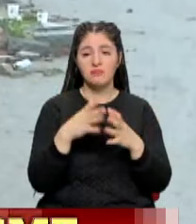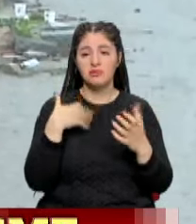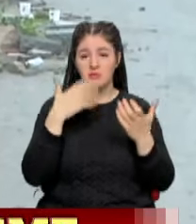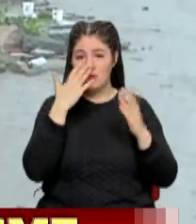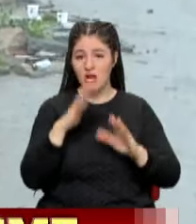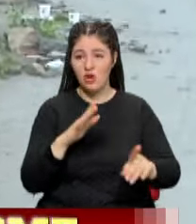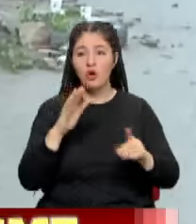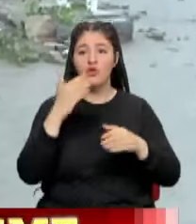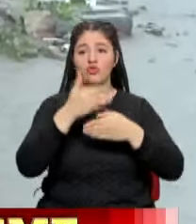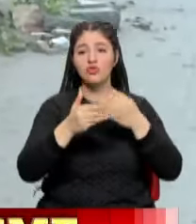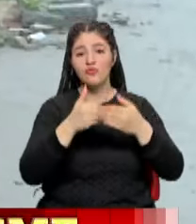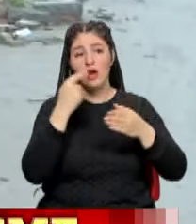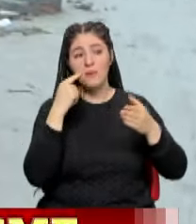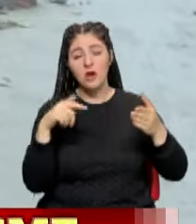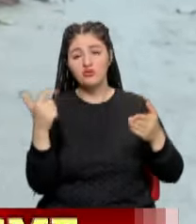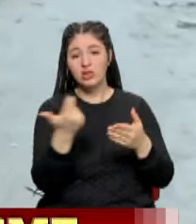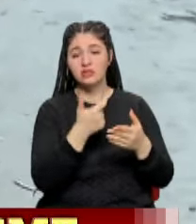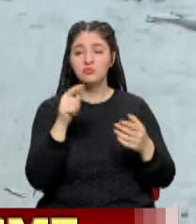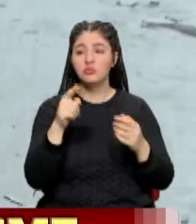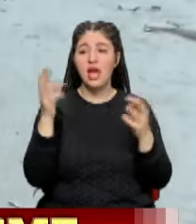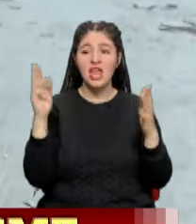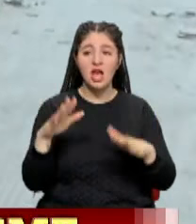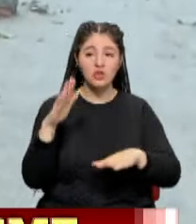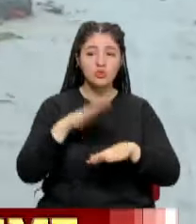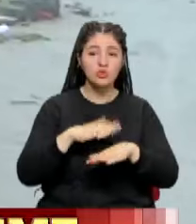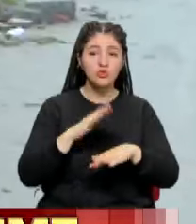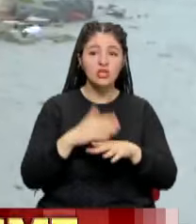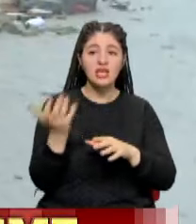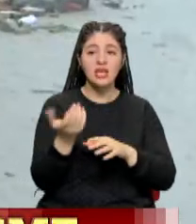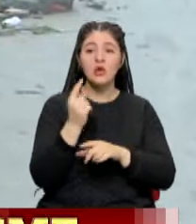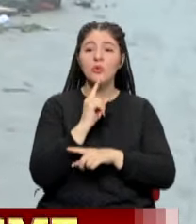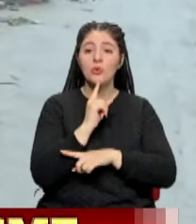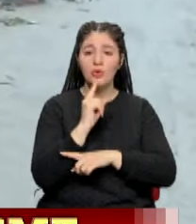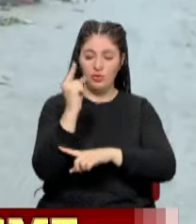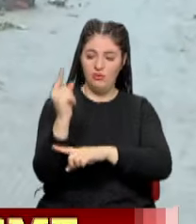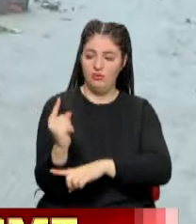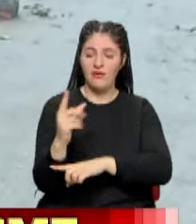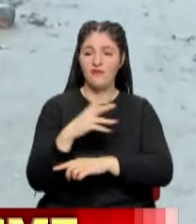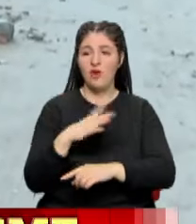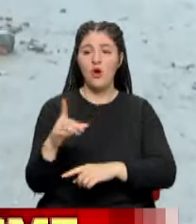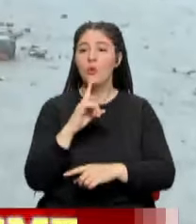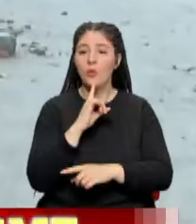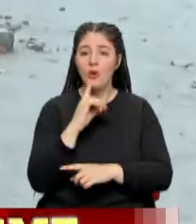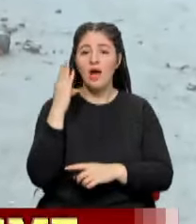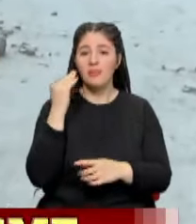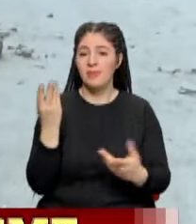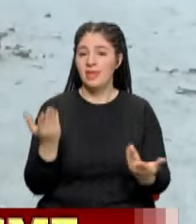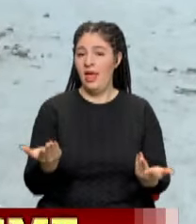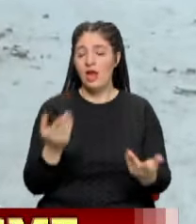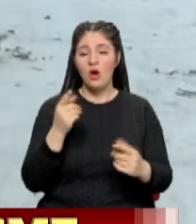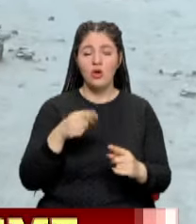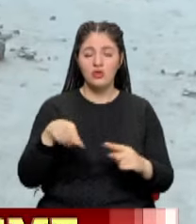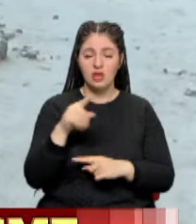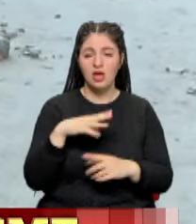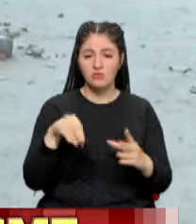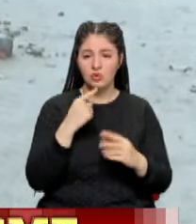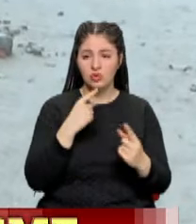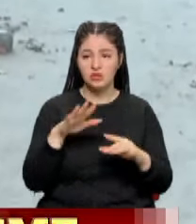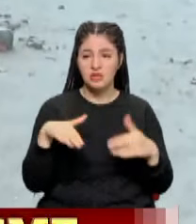bekliyor. Duvarlara bakacağız. Burada enkazların üzerinde yanan mumlar var. O mumlar ve anlamları. Onları da